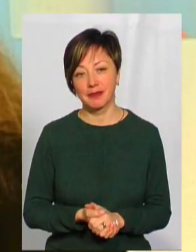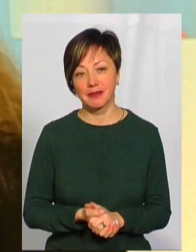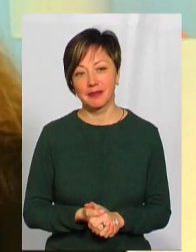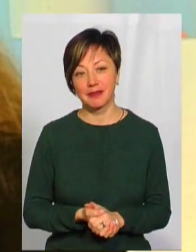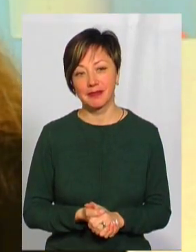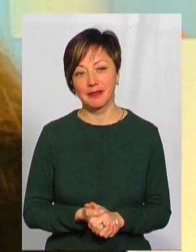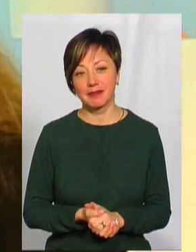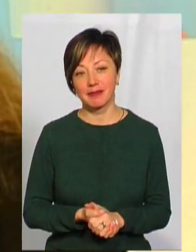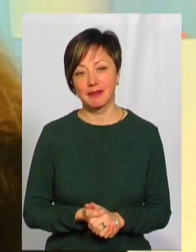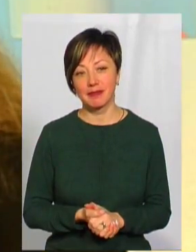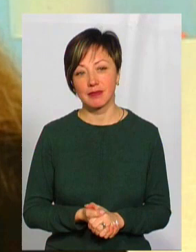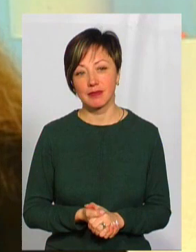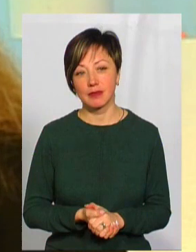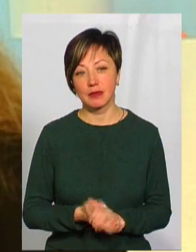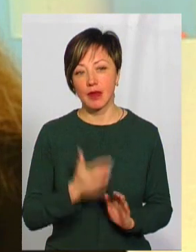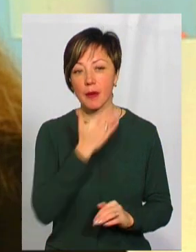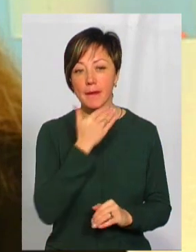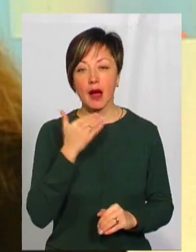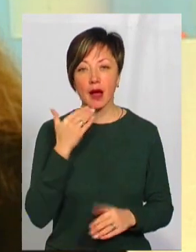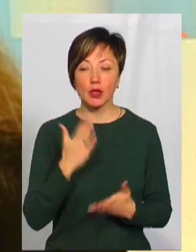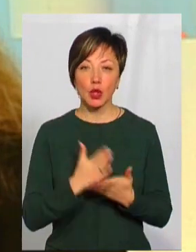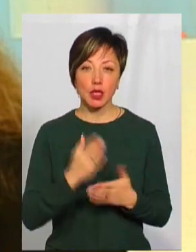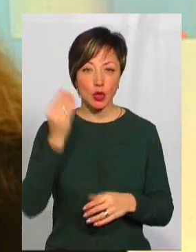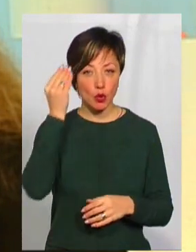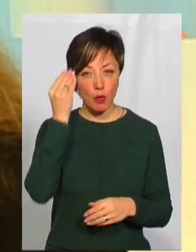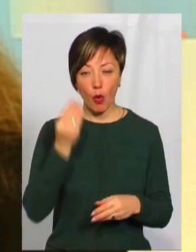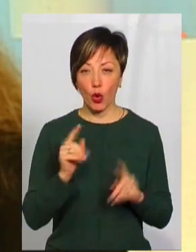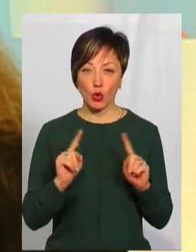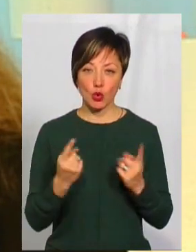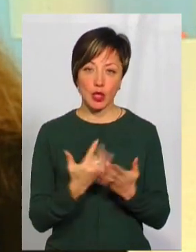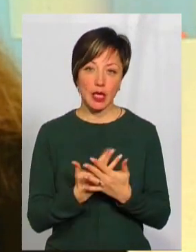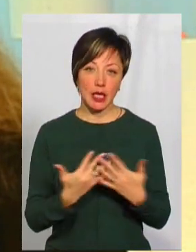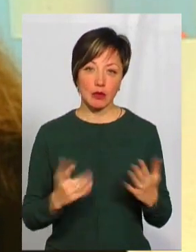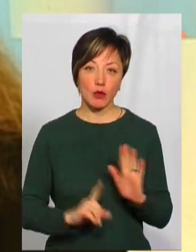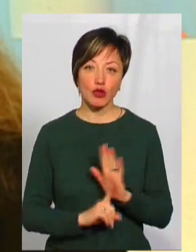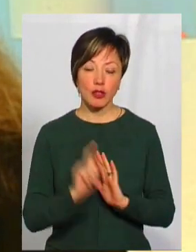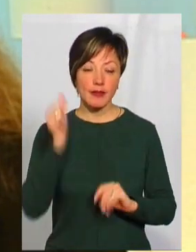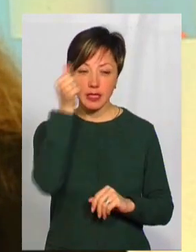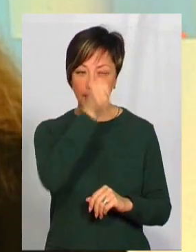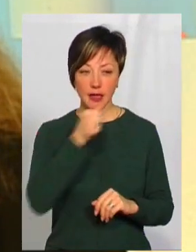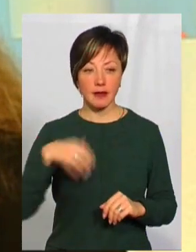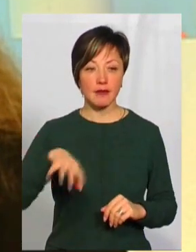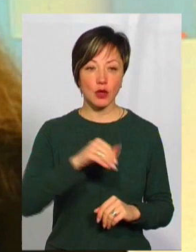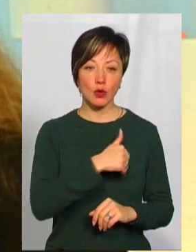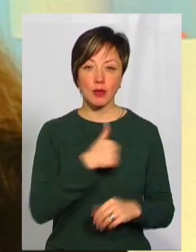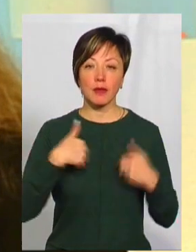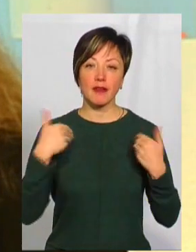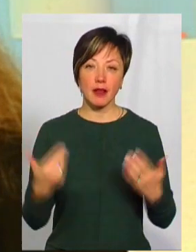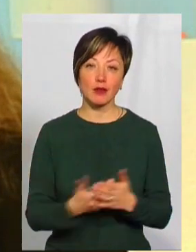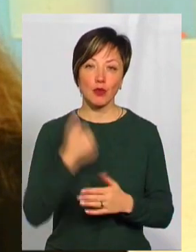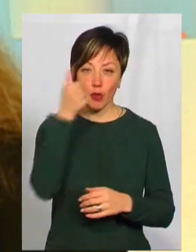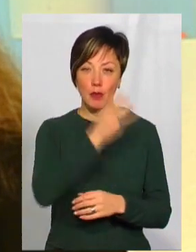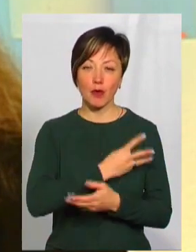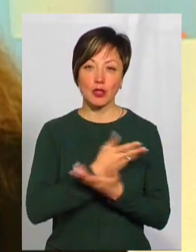Знаєте, багато зараз є думок, дуже різних. Почався рік, всіх хочеться привітати з Новим